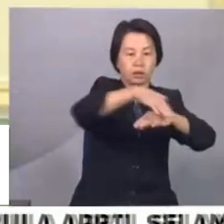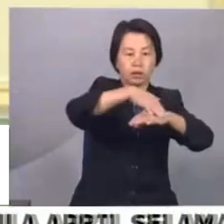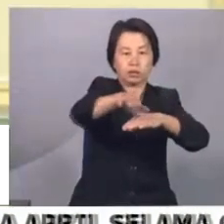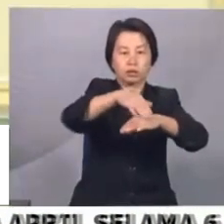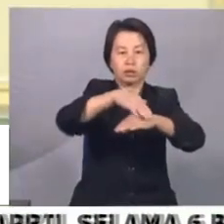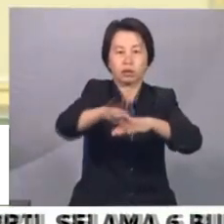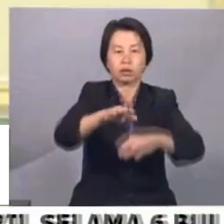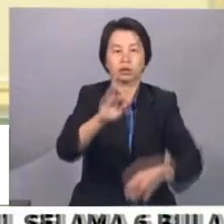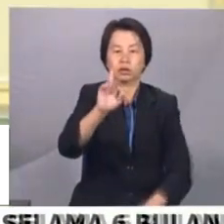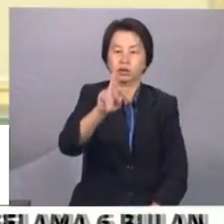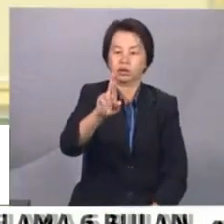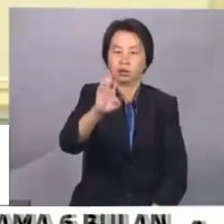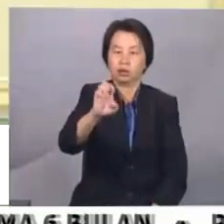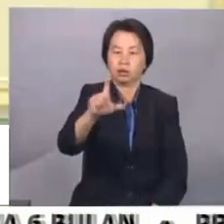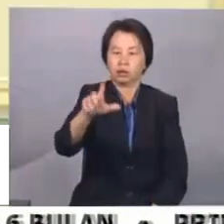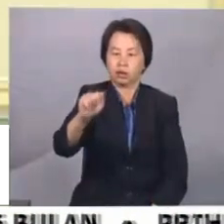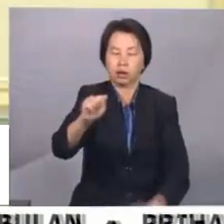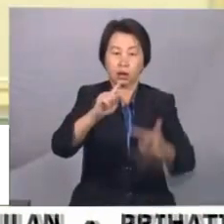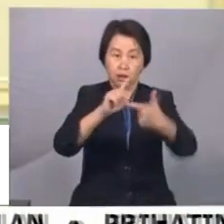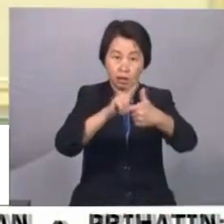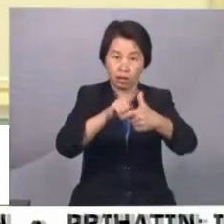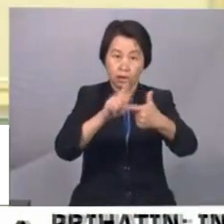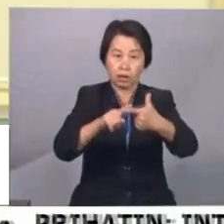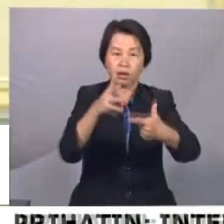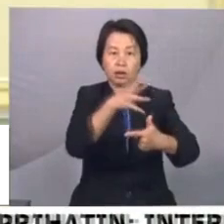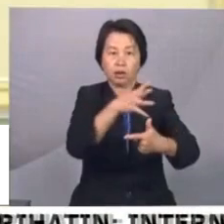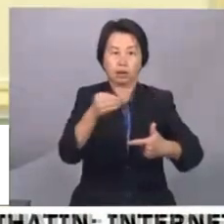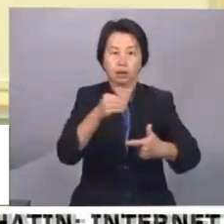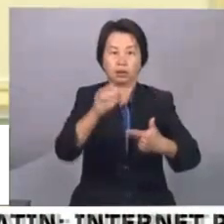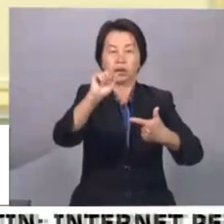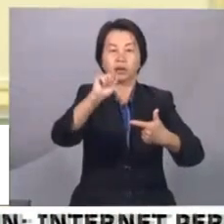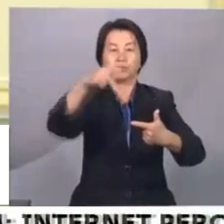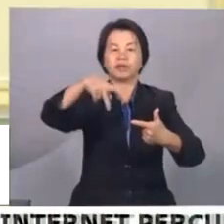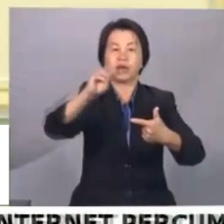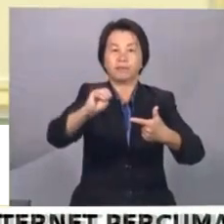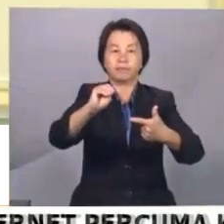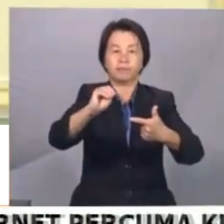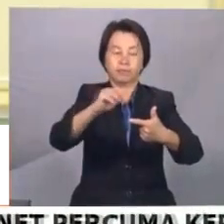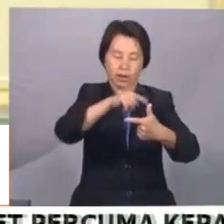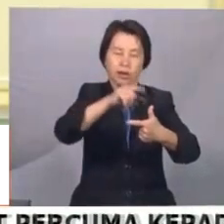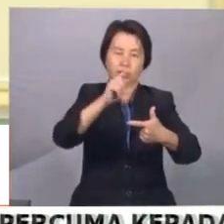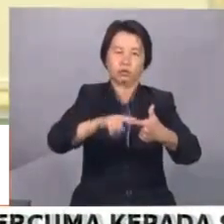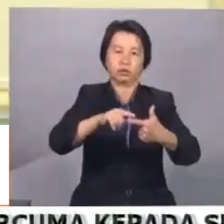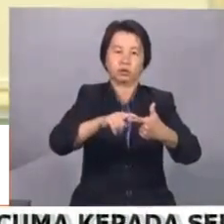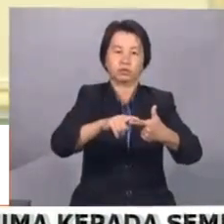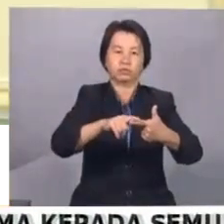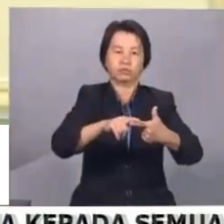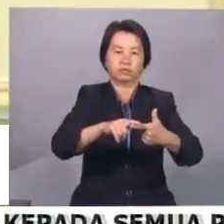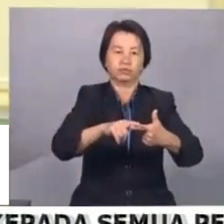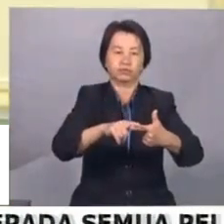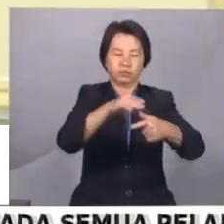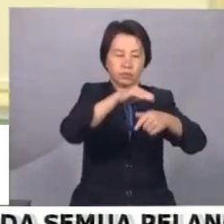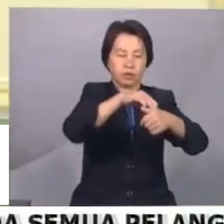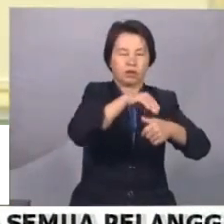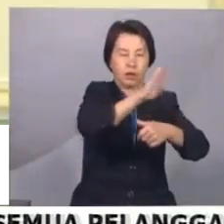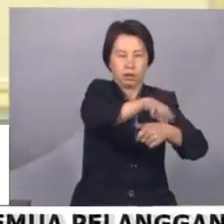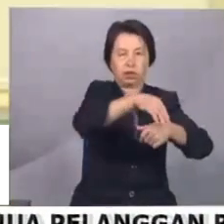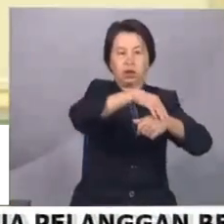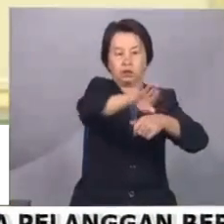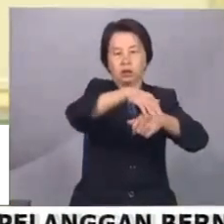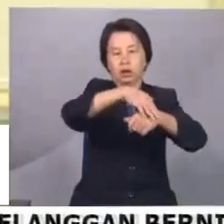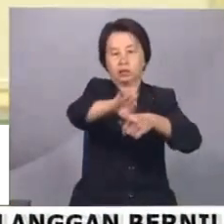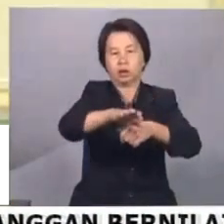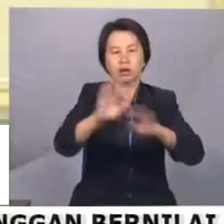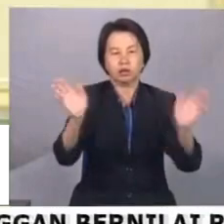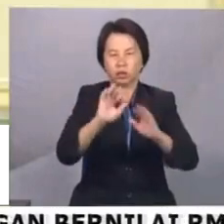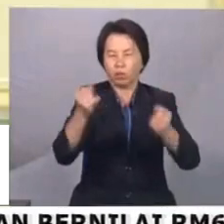adalah RELA, anggota RELA dan juga APM. Jadi kita tidak mahu terlalu banyak pergerakan yang